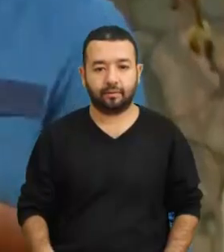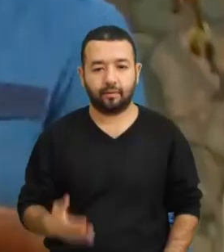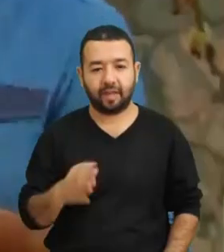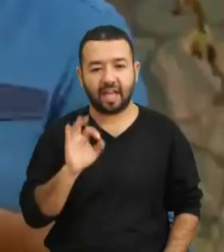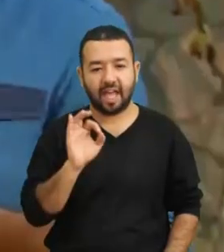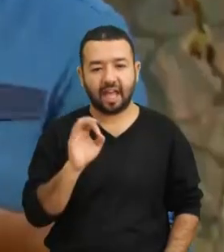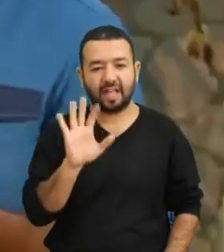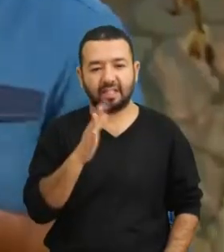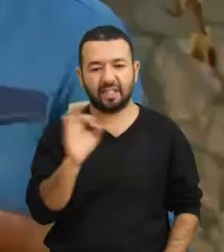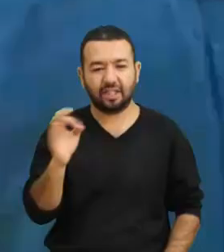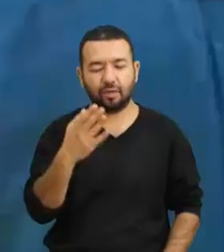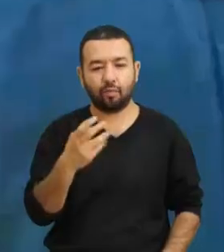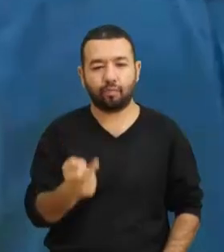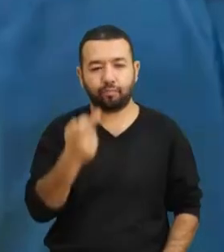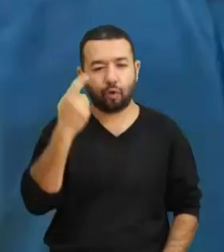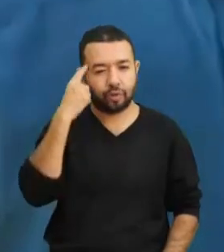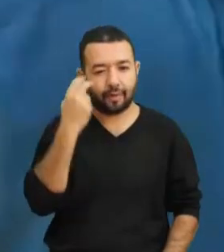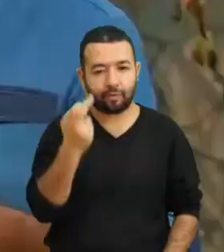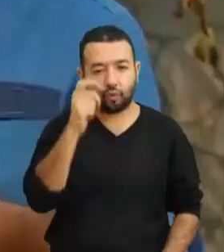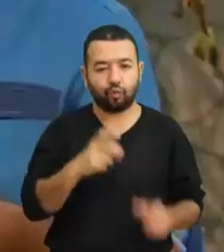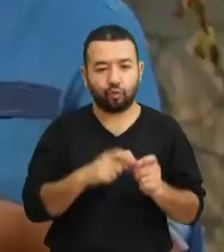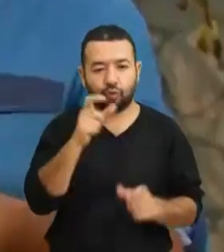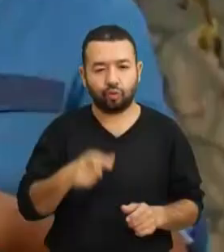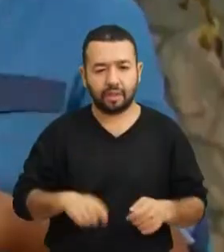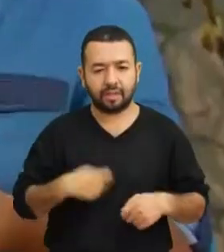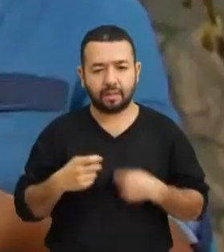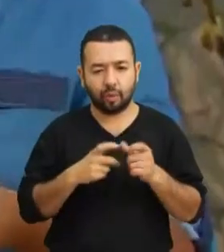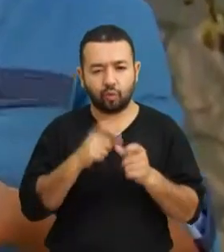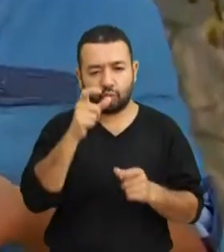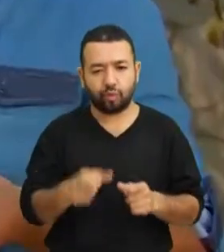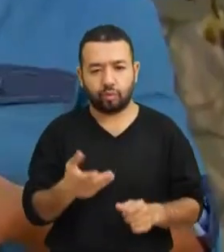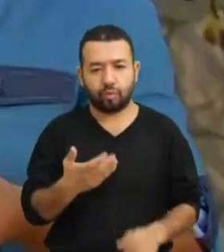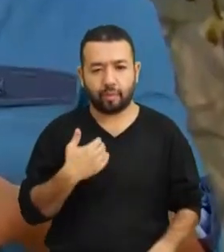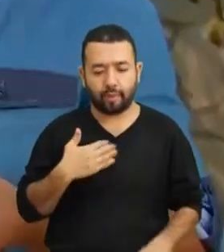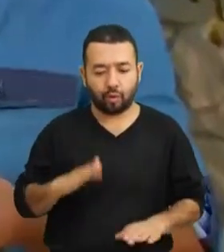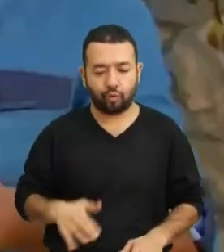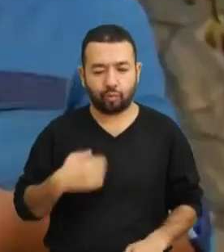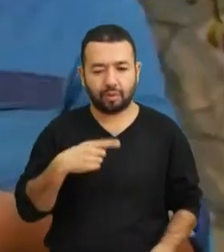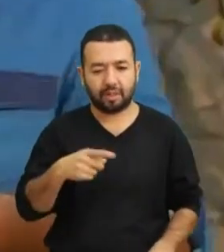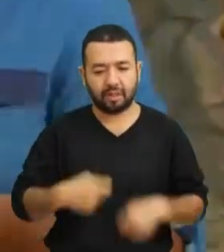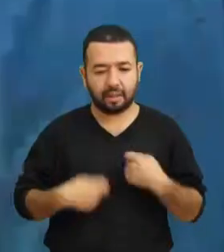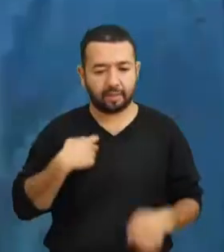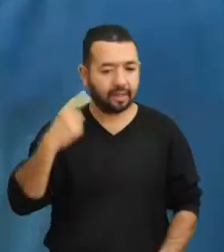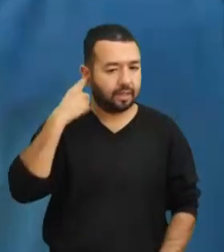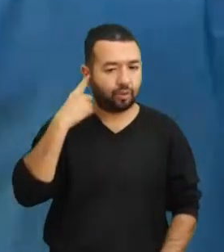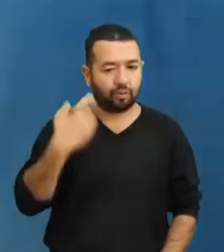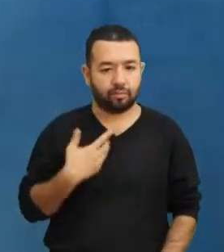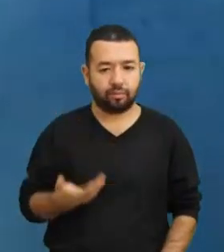Gereksiz Şükrü. Boş Şükrü. Saçma Şükrü. Ben de burada durmuşsanız zırvalıklarını dinliyorum